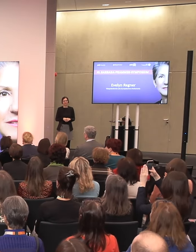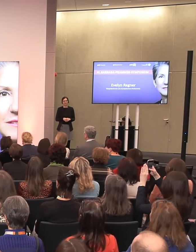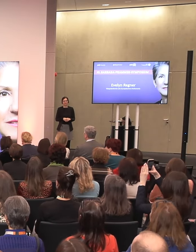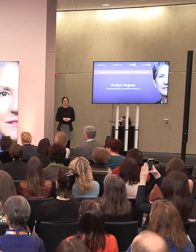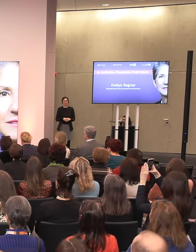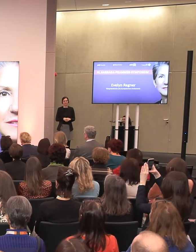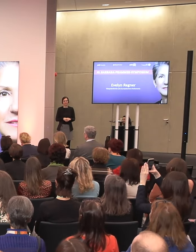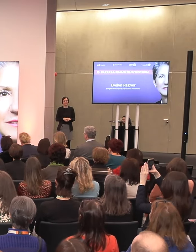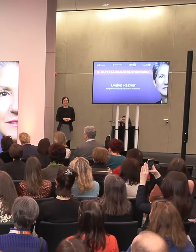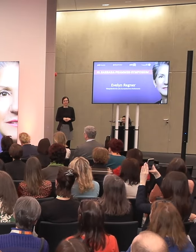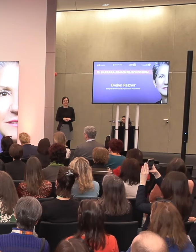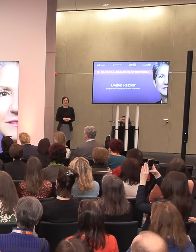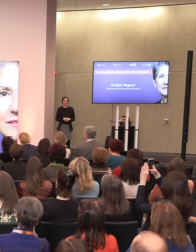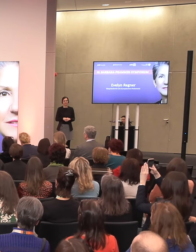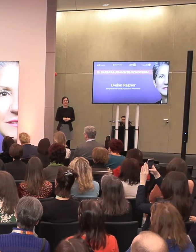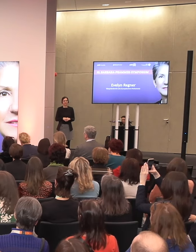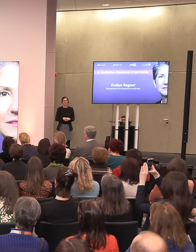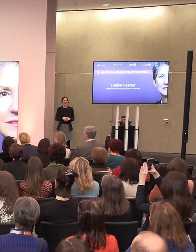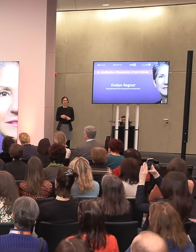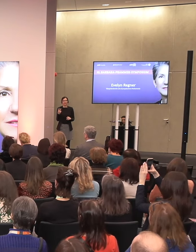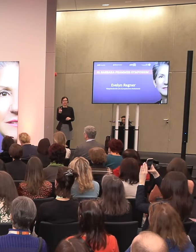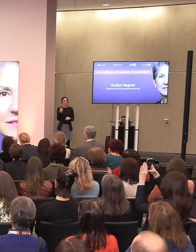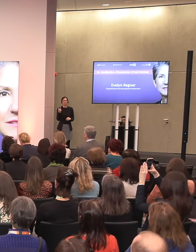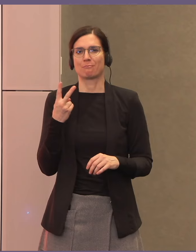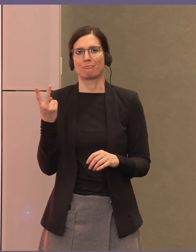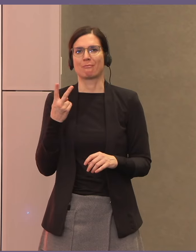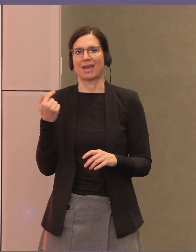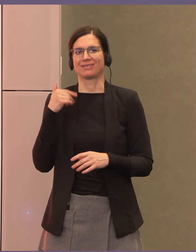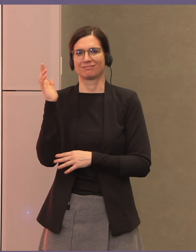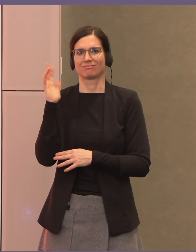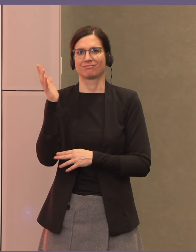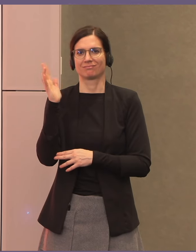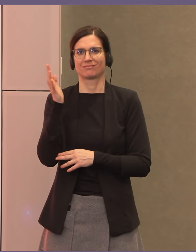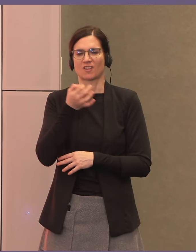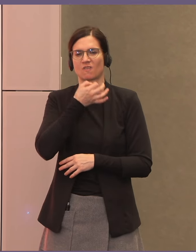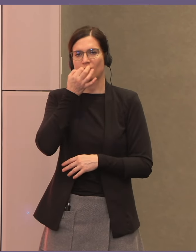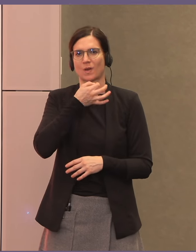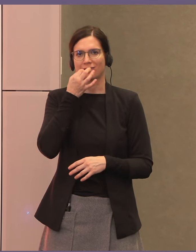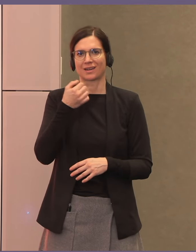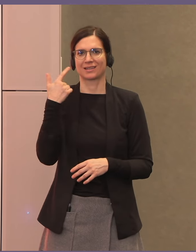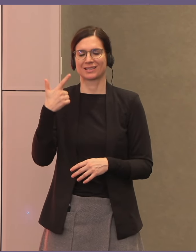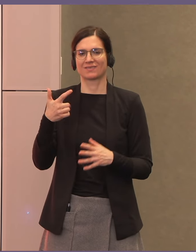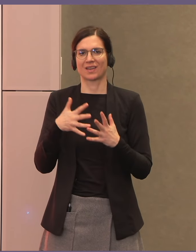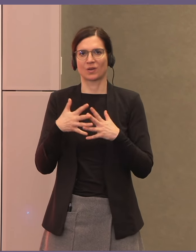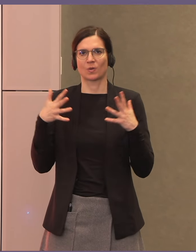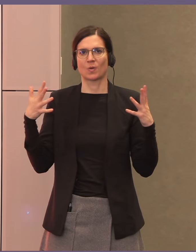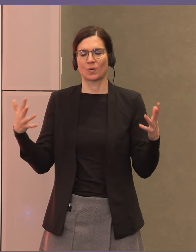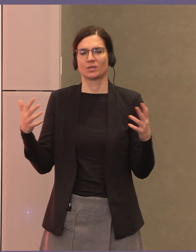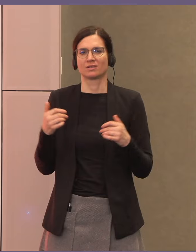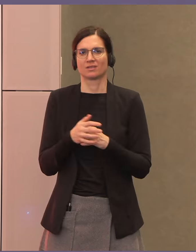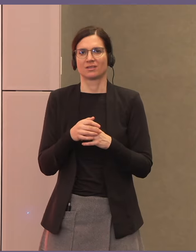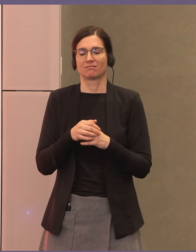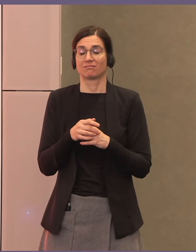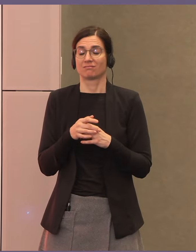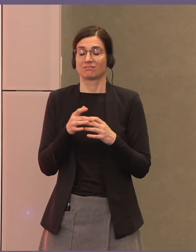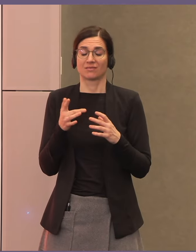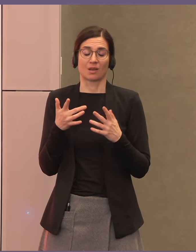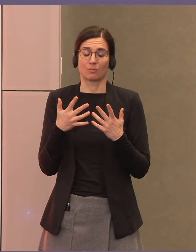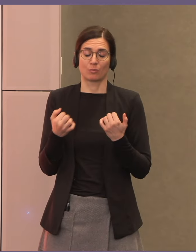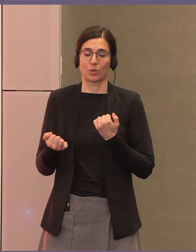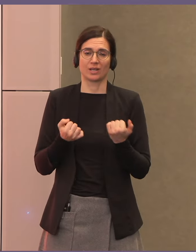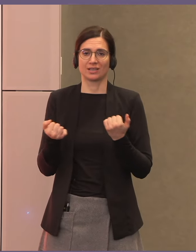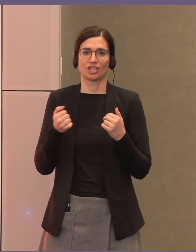Wir haben es vor allem in den beiden Keynotes gehört es gibt zwei wenn man so will große auch übergreifende